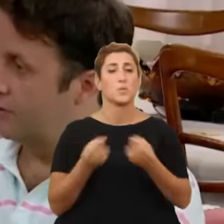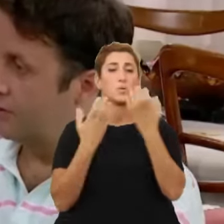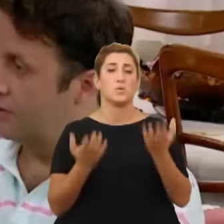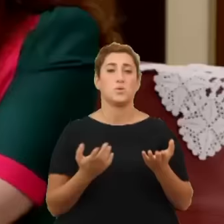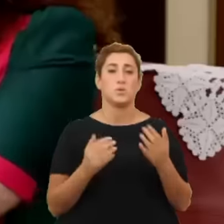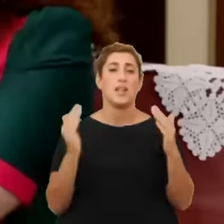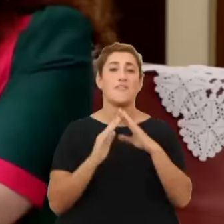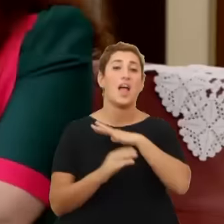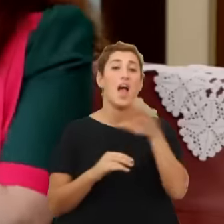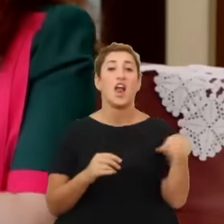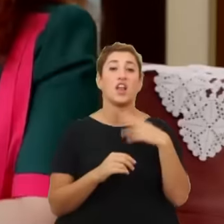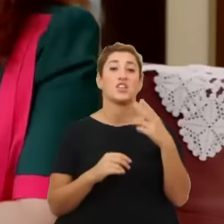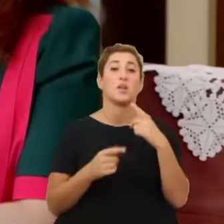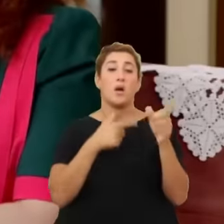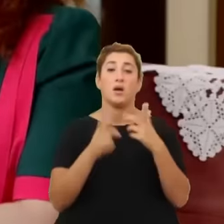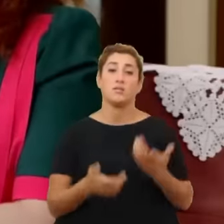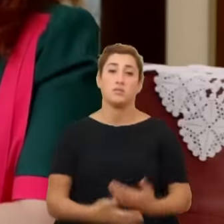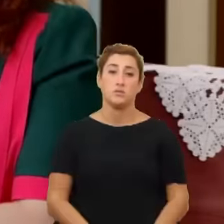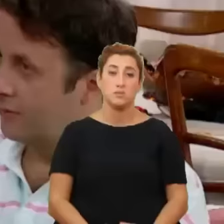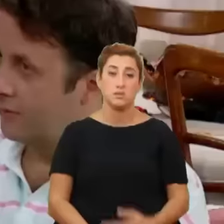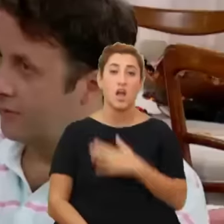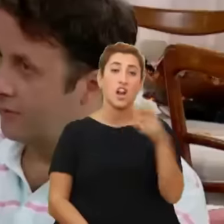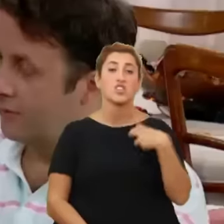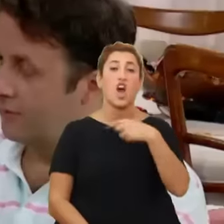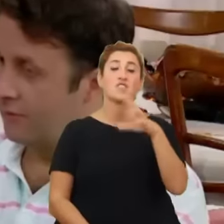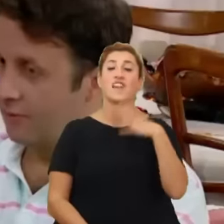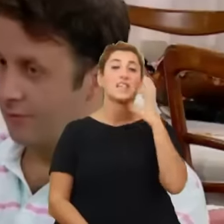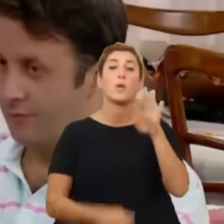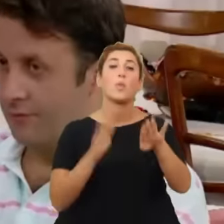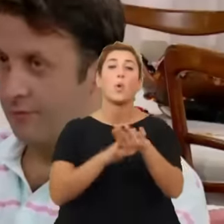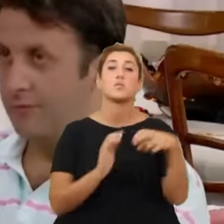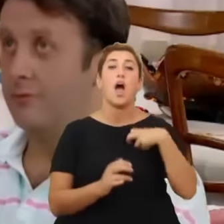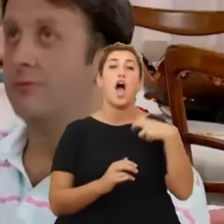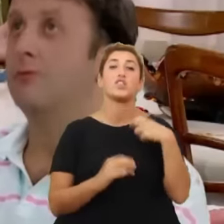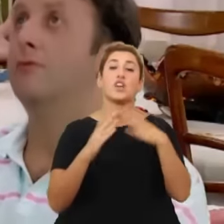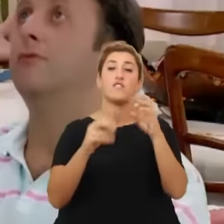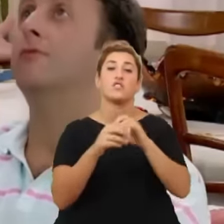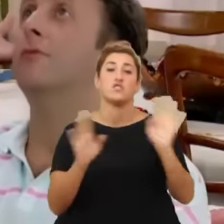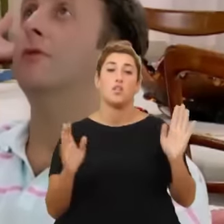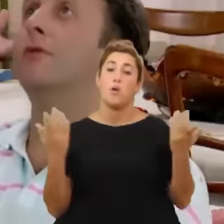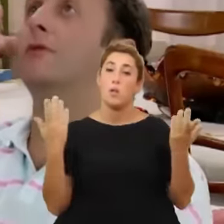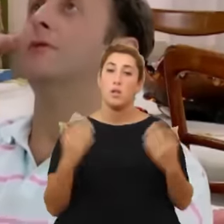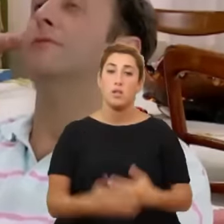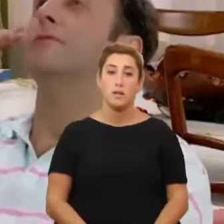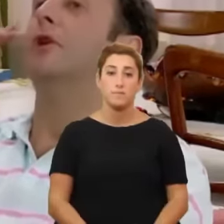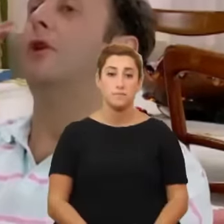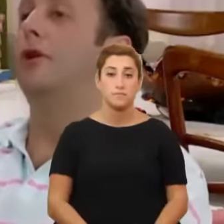kurtulsun. Evde herkes aşık ya. Herkes aşık. Kime dokunsam aşık ya evde, yeter. Allah